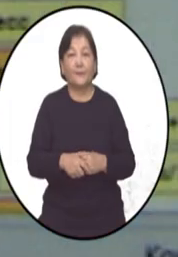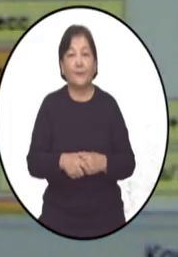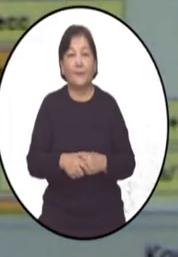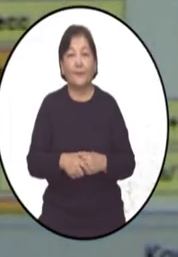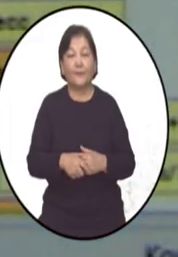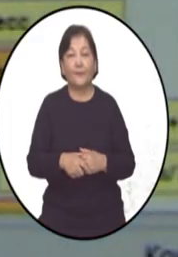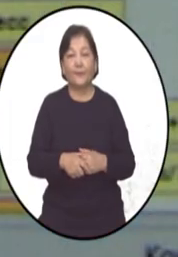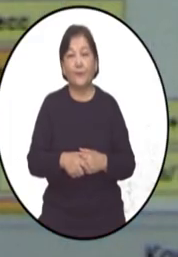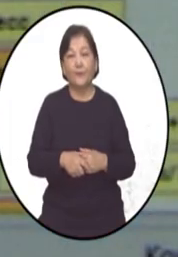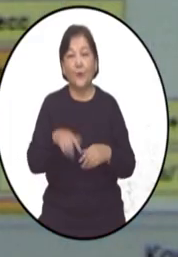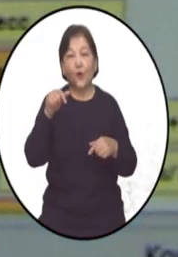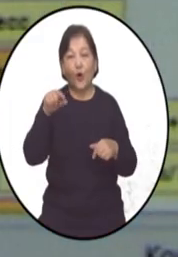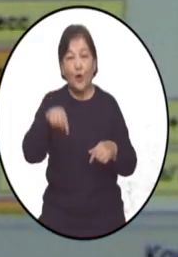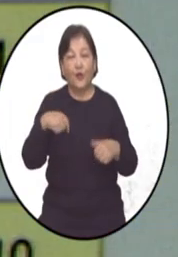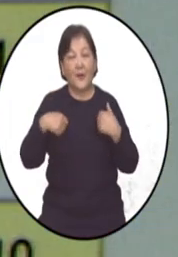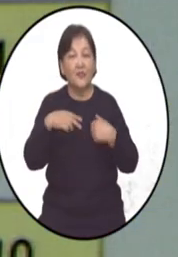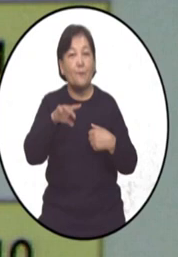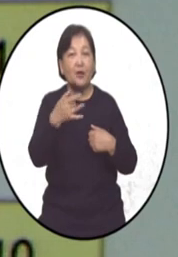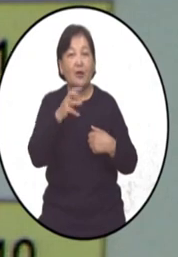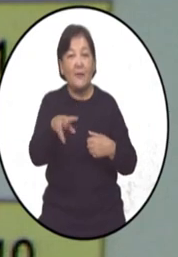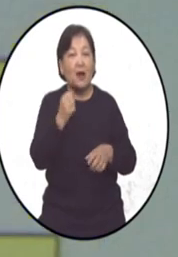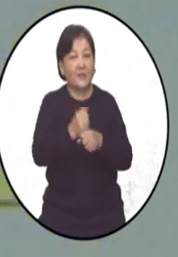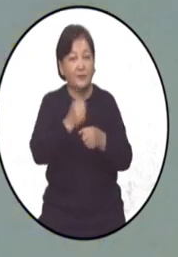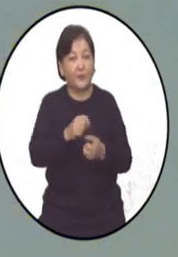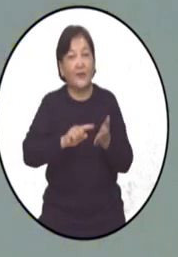За одоо програмаа ажиллуулж үзье.